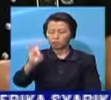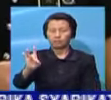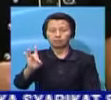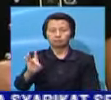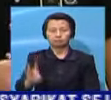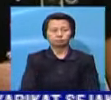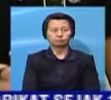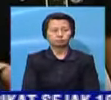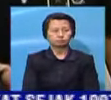1958